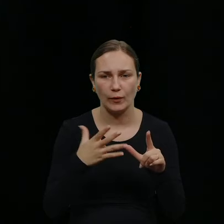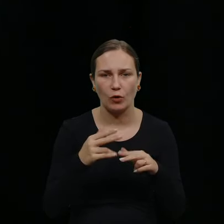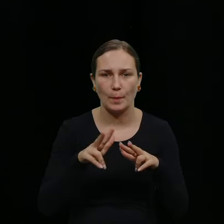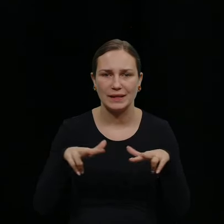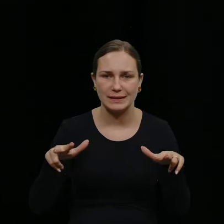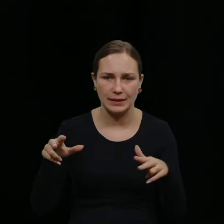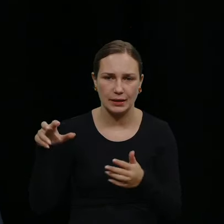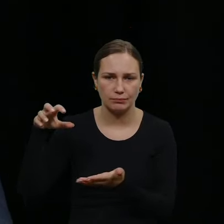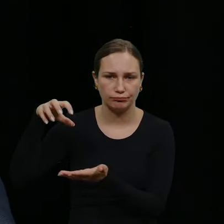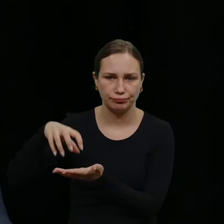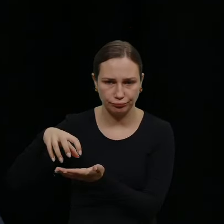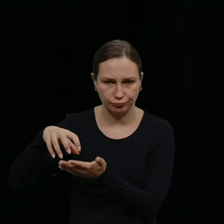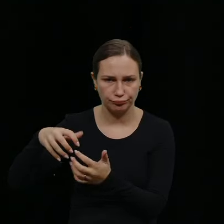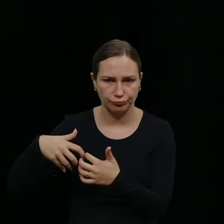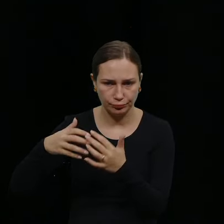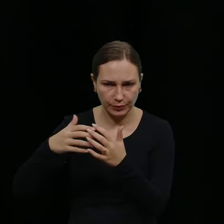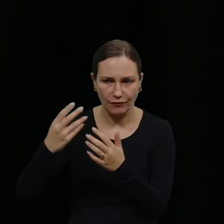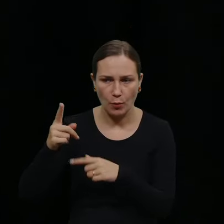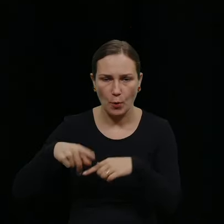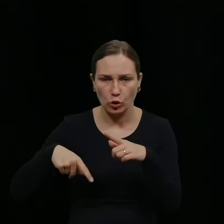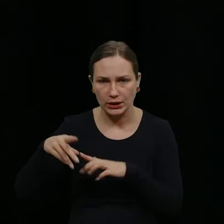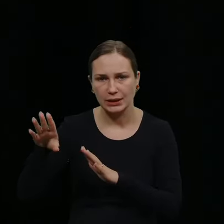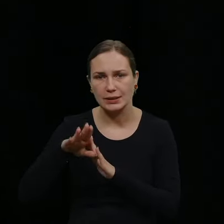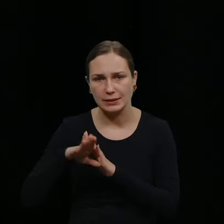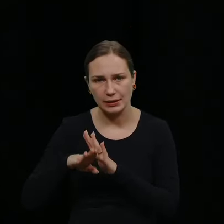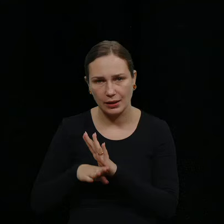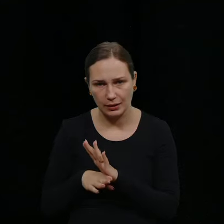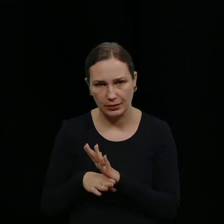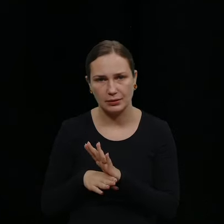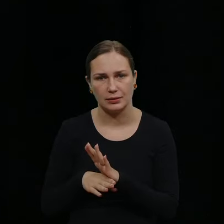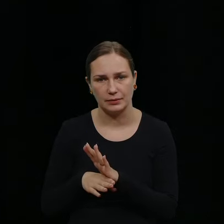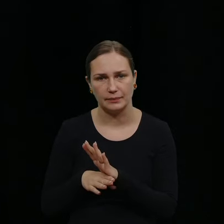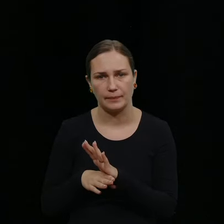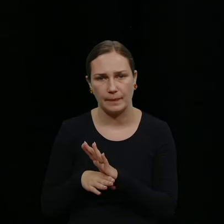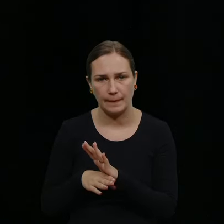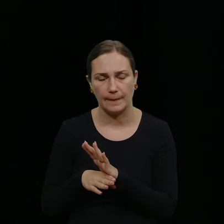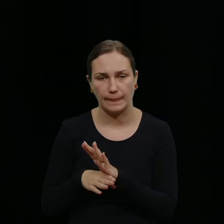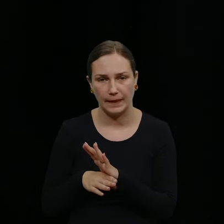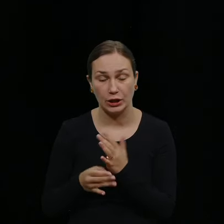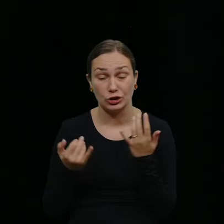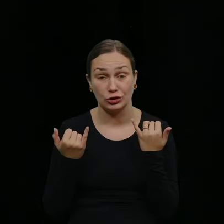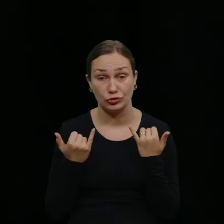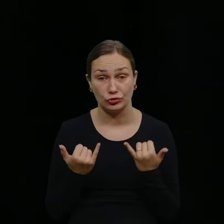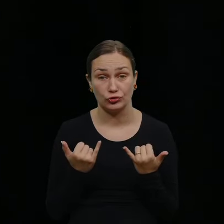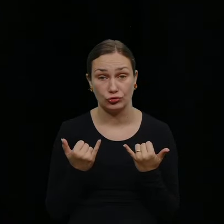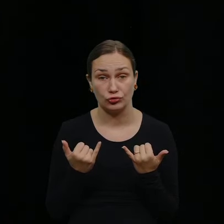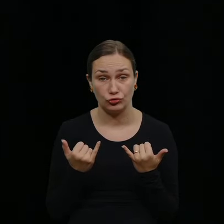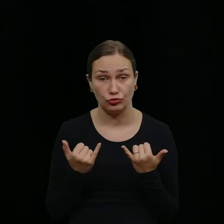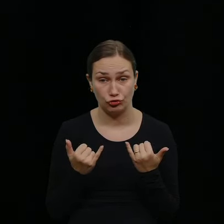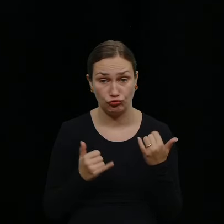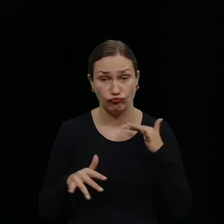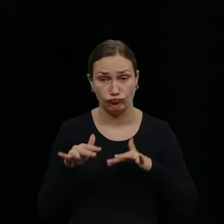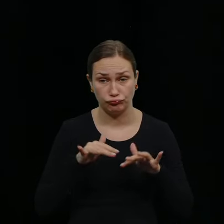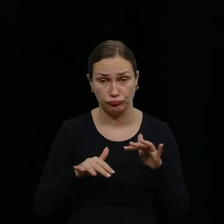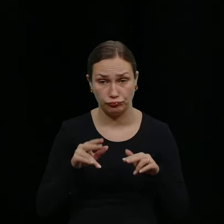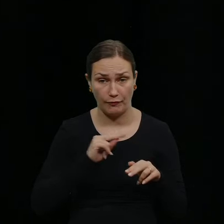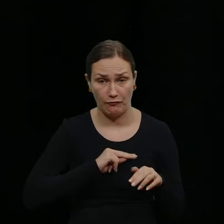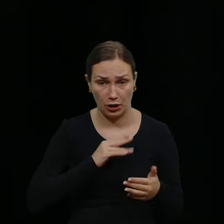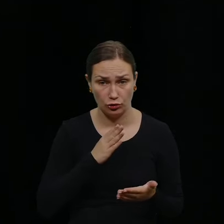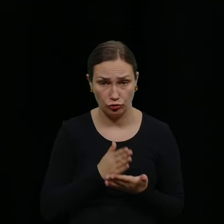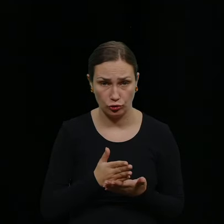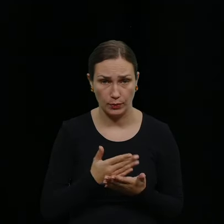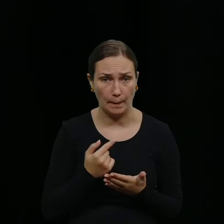ministerijo padalinį, visą politiką, įstatymus ir šiandien tie dalykai veikia, tai yra